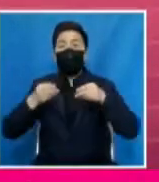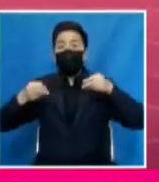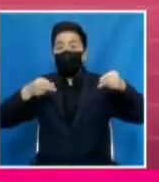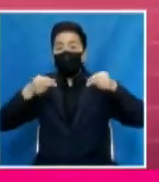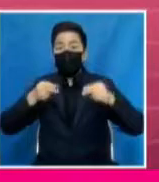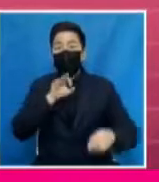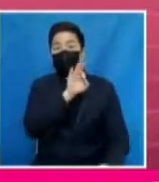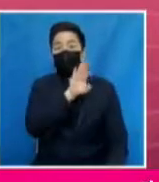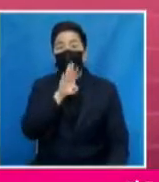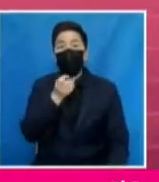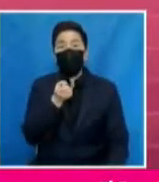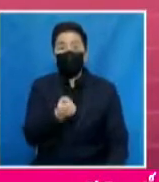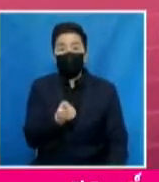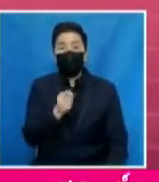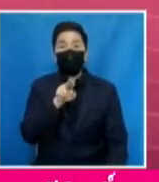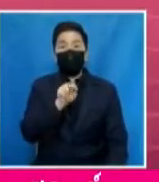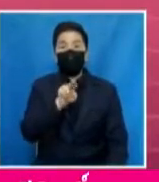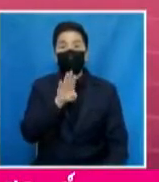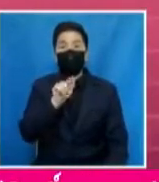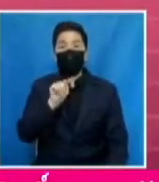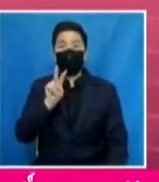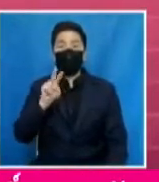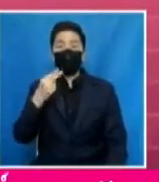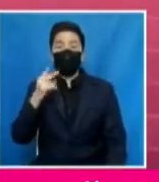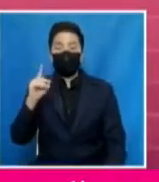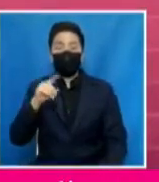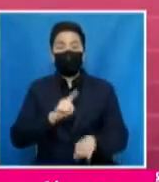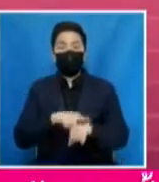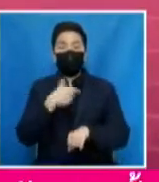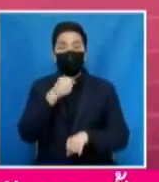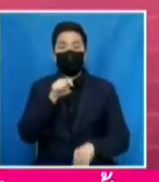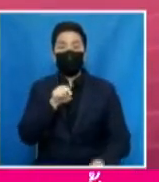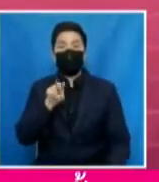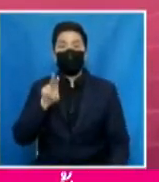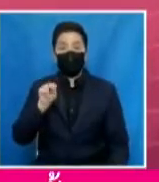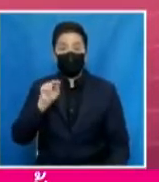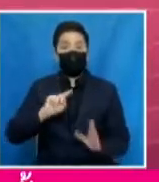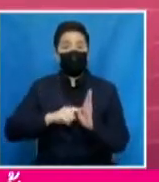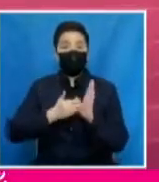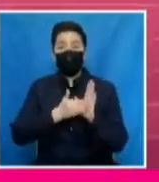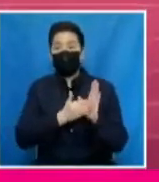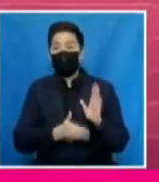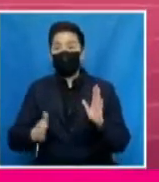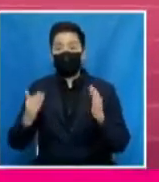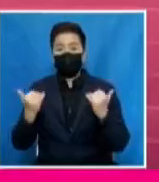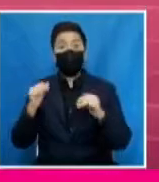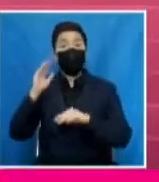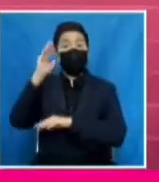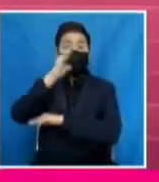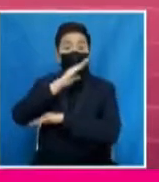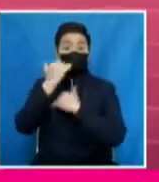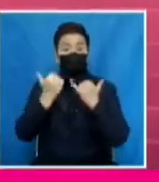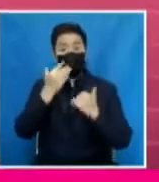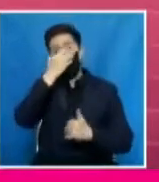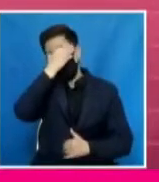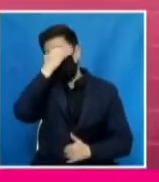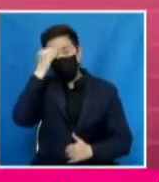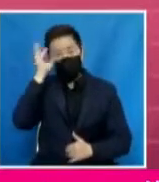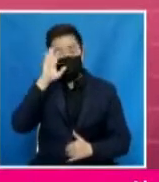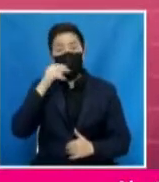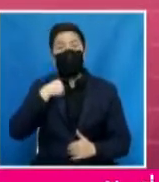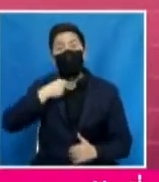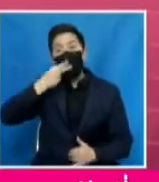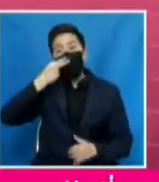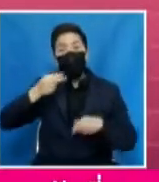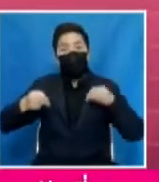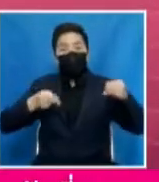ผ่าน Facebook Live NBT2SD เวลา 10:30 นเป็นต้นไปในช่วงบ่ายสามารถติดตามรับชม